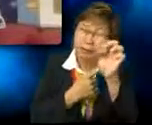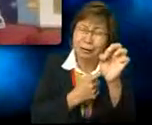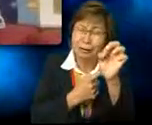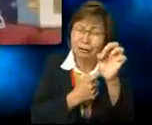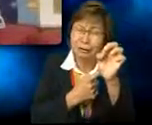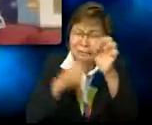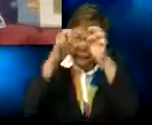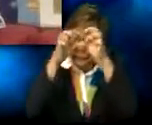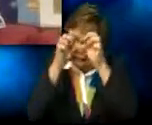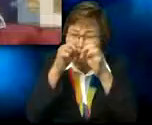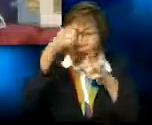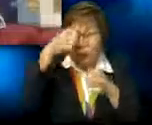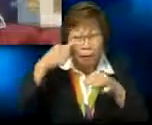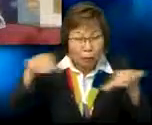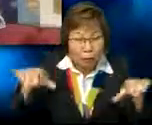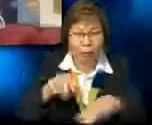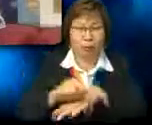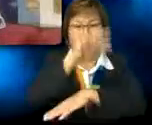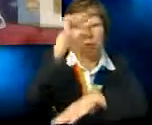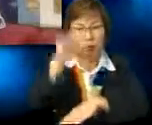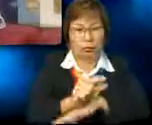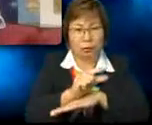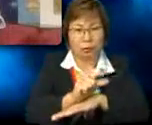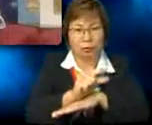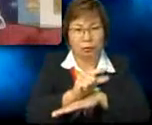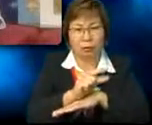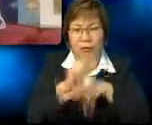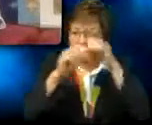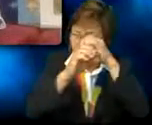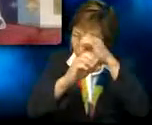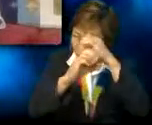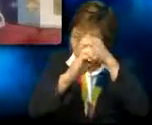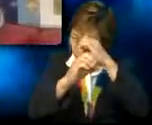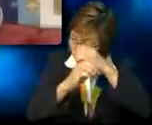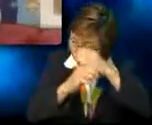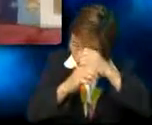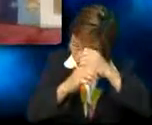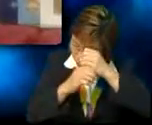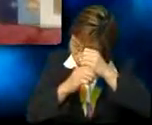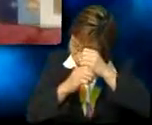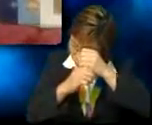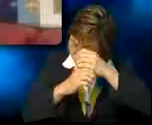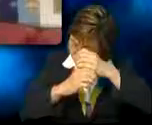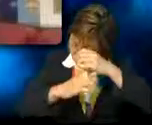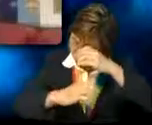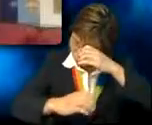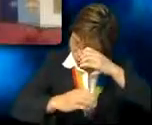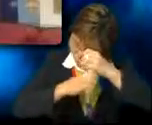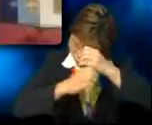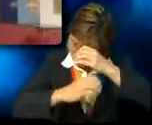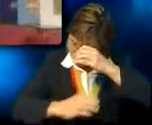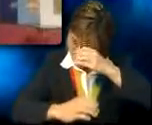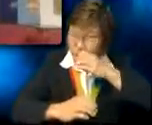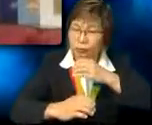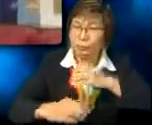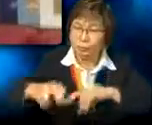di mana pembedahan dilakukan dengan menggunakan mikroskop ya, di mana kepala pesakit di situ dan kita